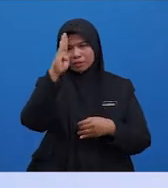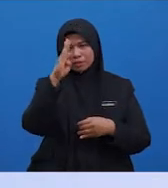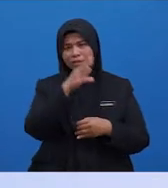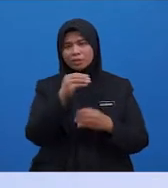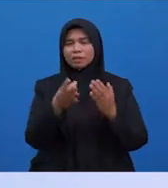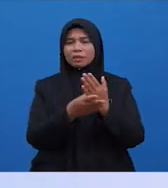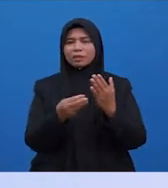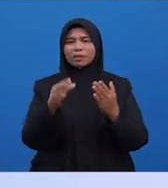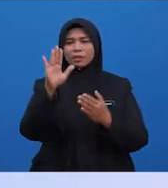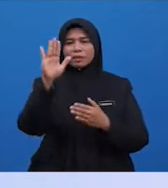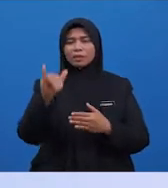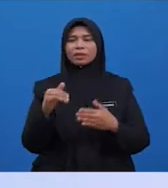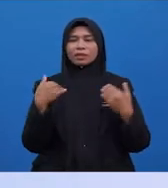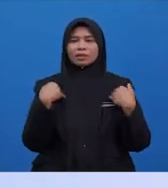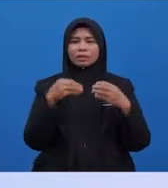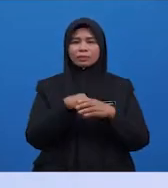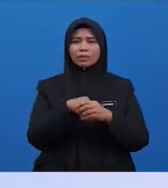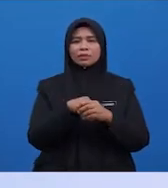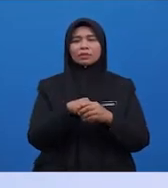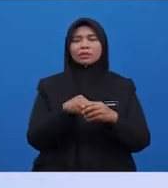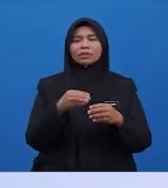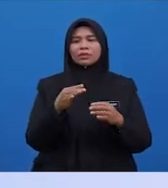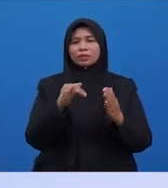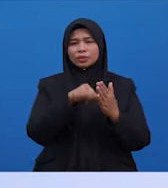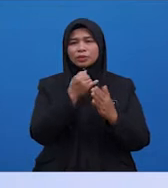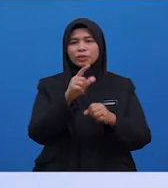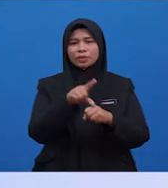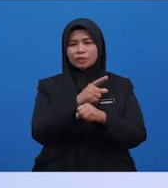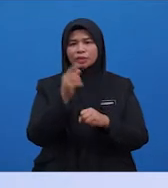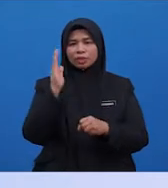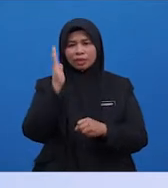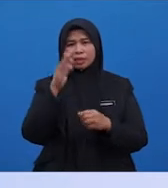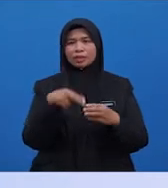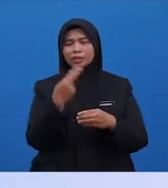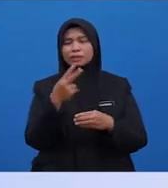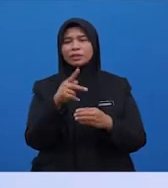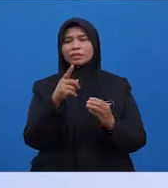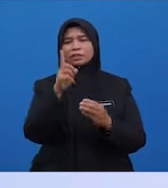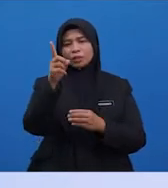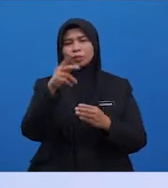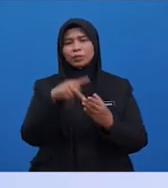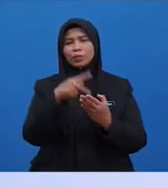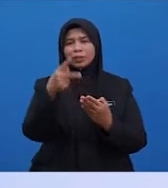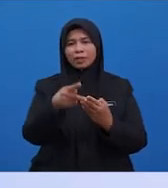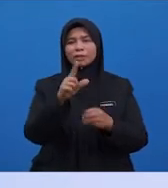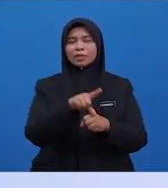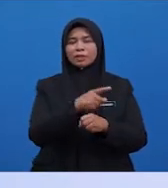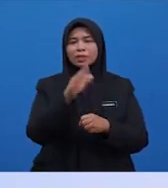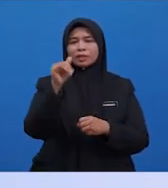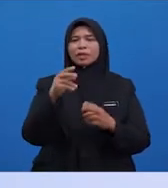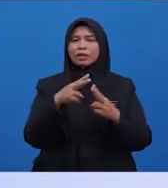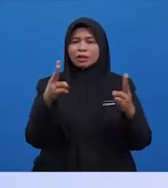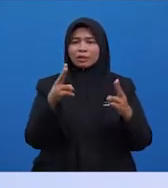kepakaran yang ada pada jurulatih akan menghasilkan satu program latihan yang amat sesuai untuk